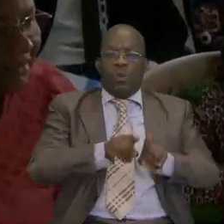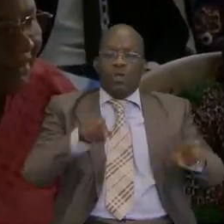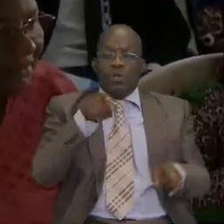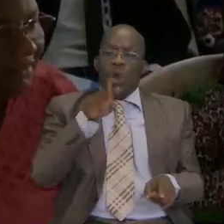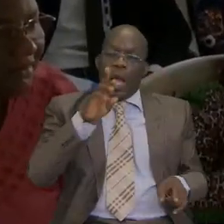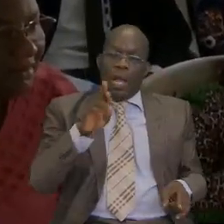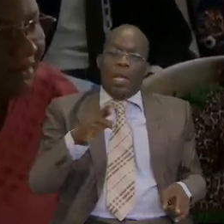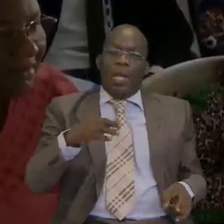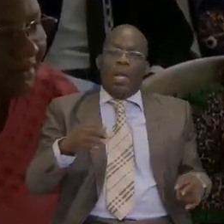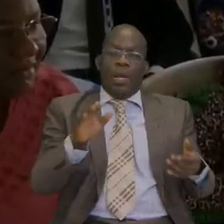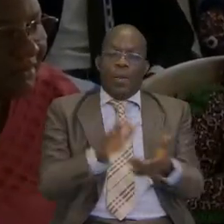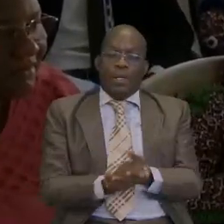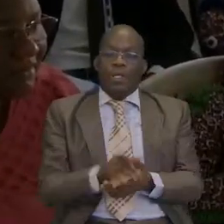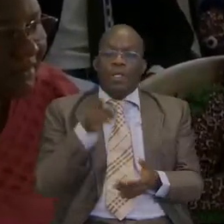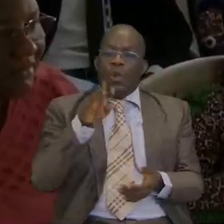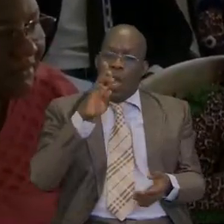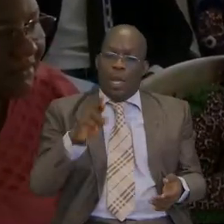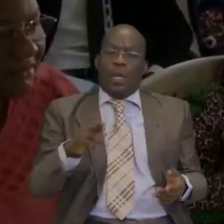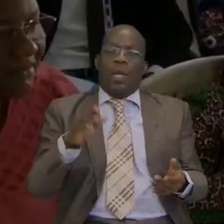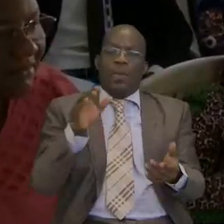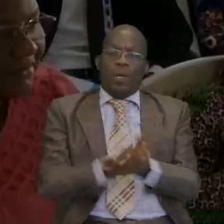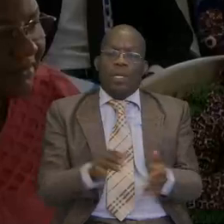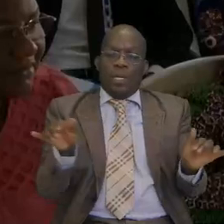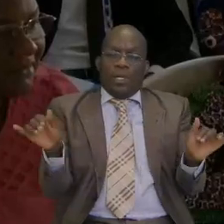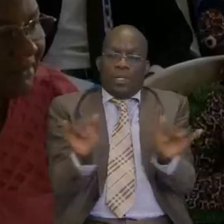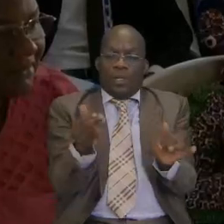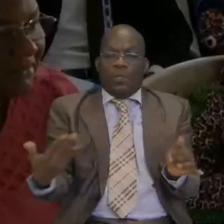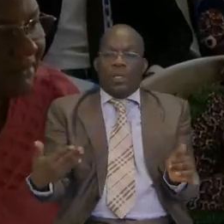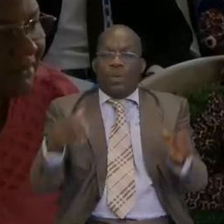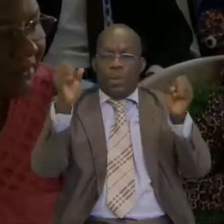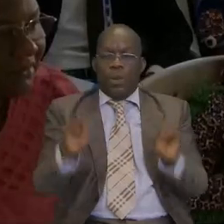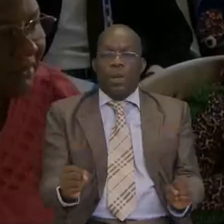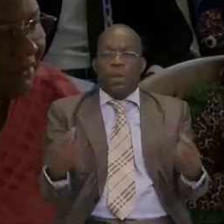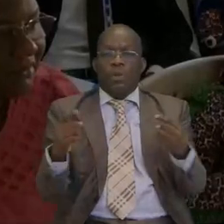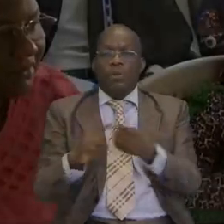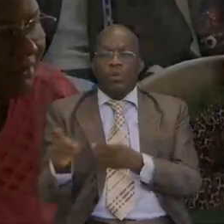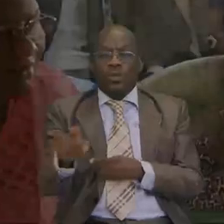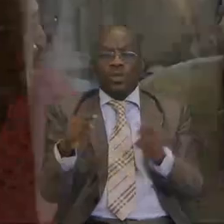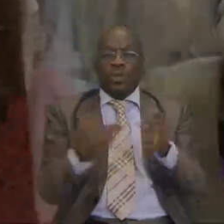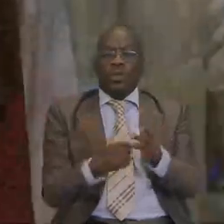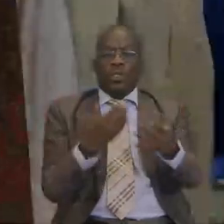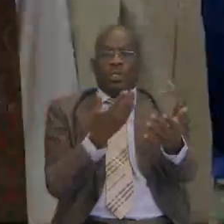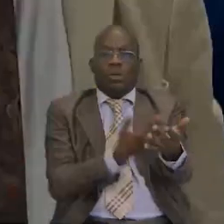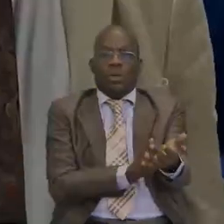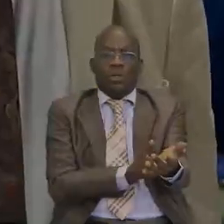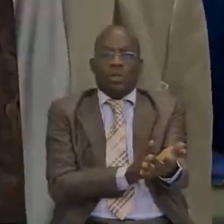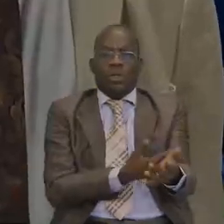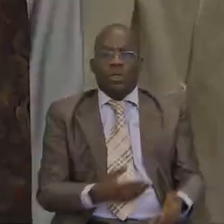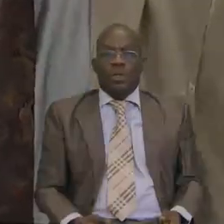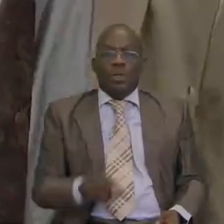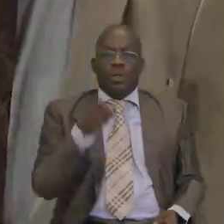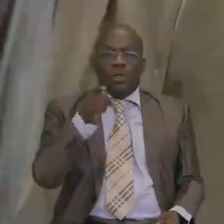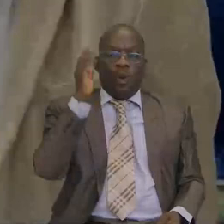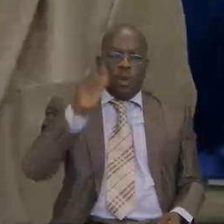lieu. C'est la même chose. Quand la puissance vient à toi ce matin, tu ne sentiras rien.